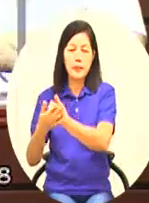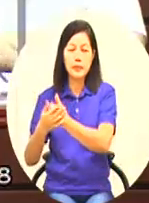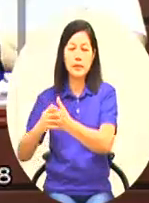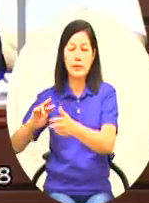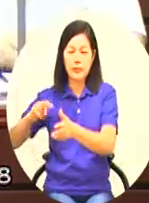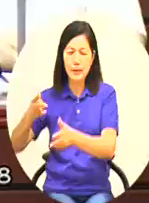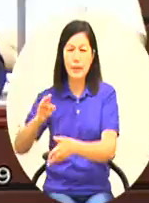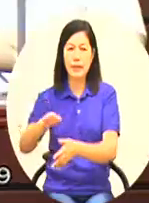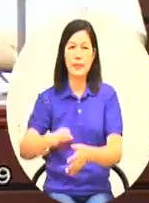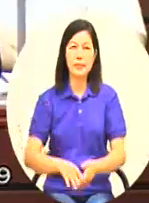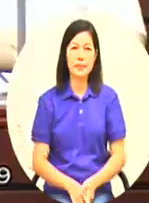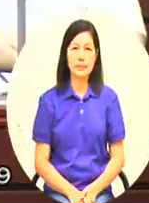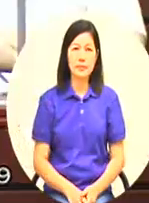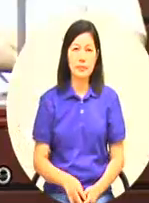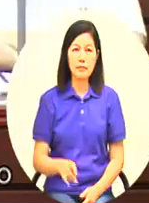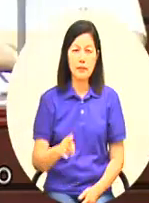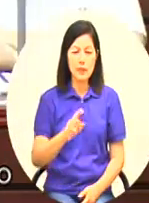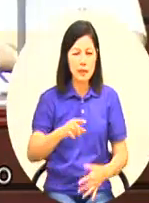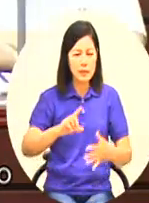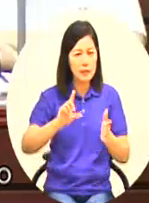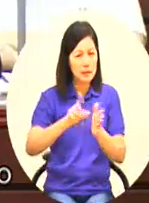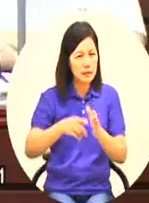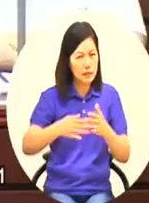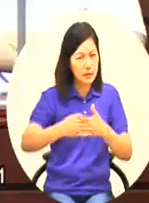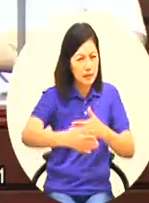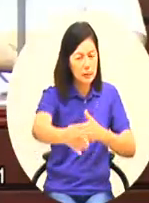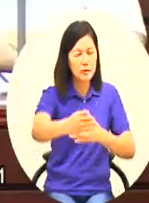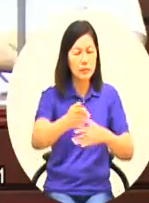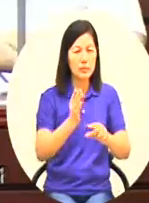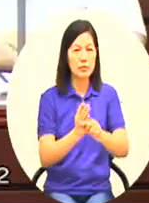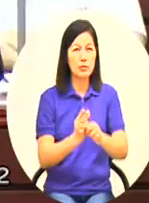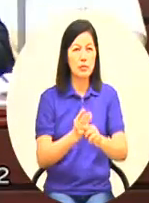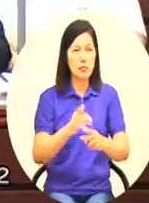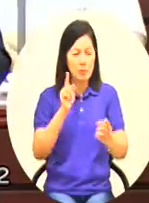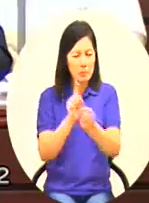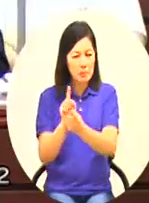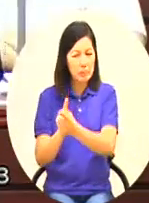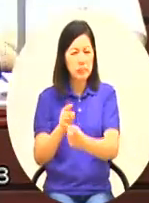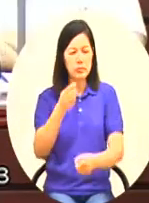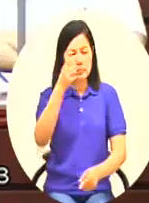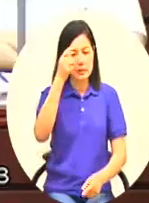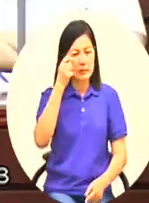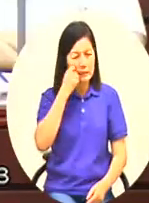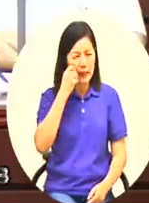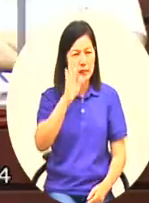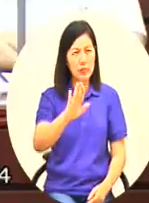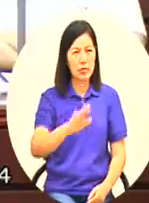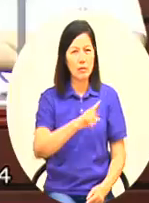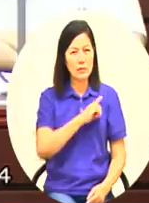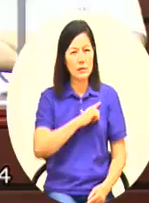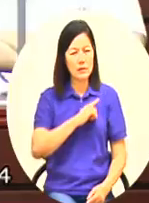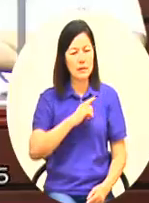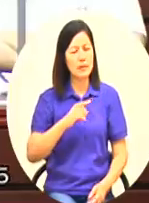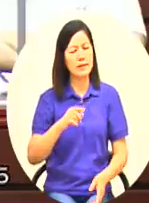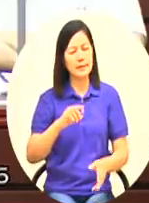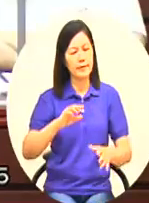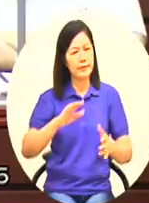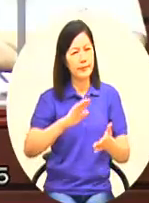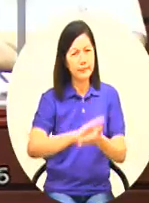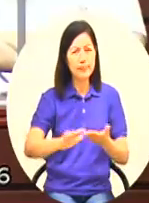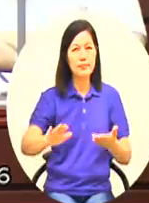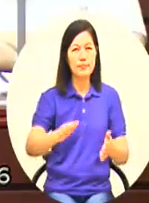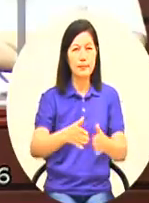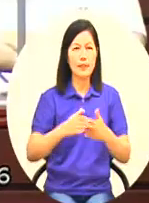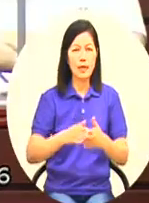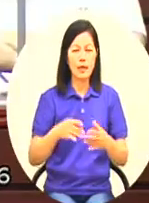这个过渡的一个当中啊，确实我们有遭受这样的困难，我们不得不自行来解决，否则万一发生